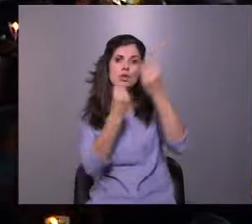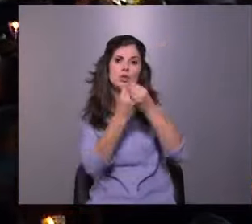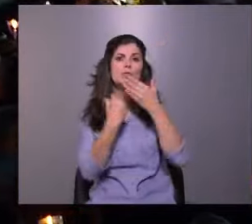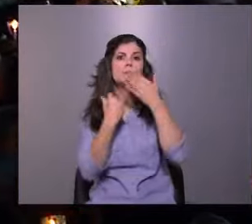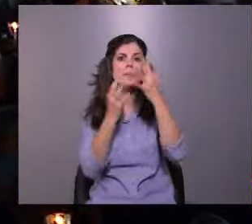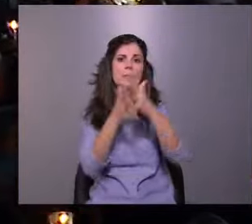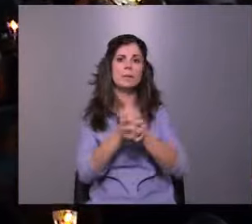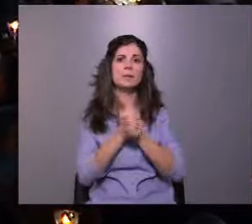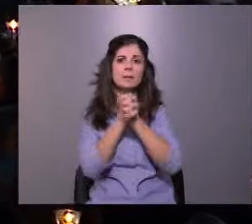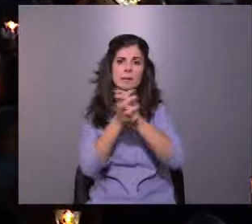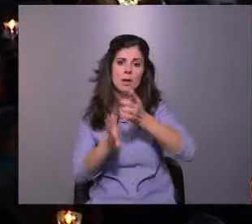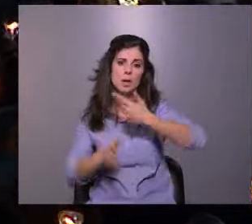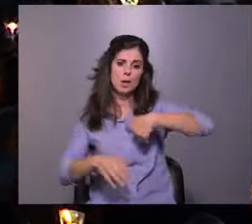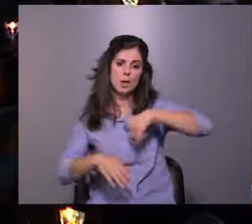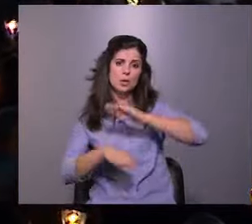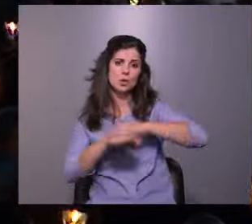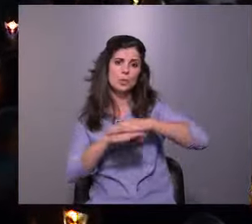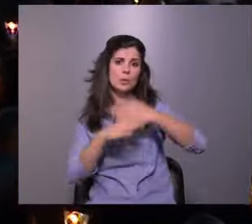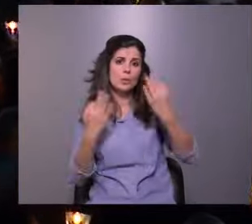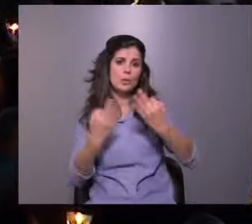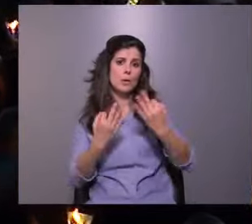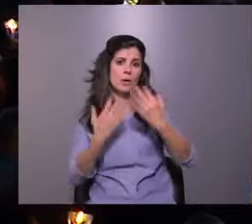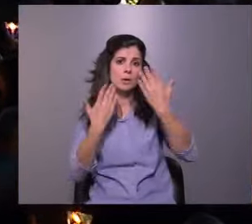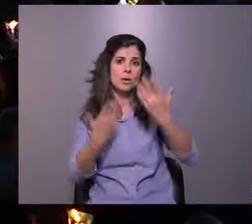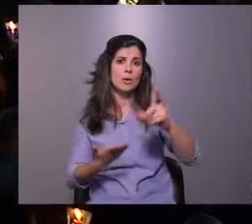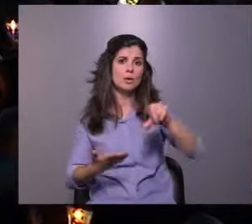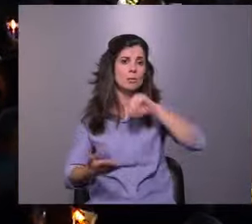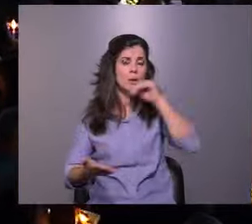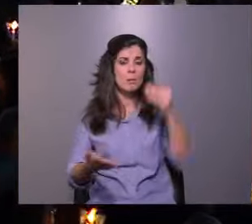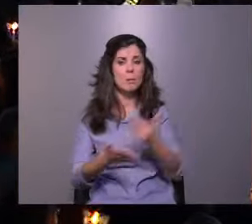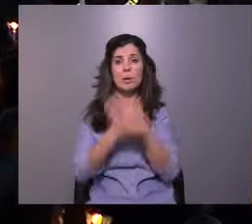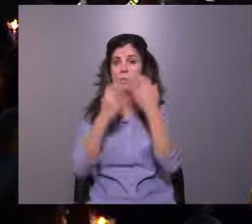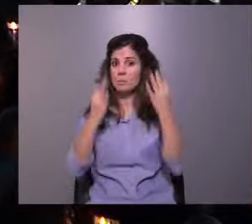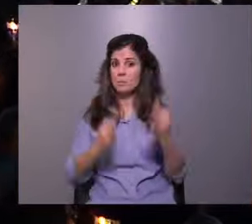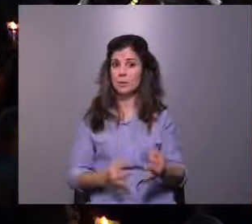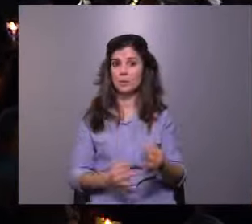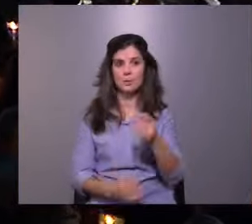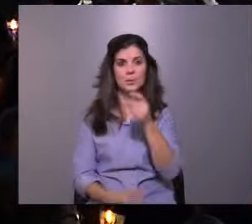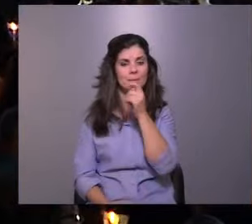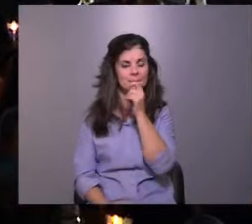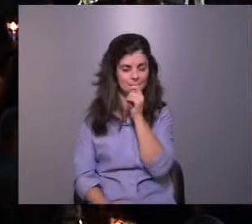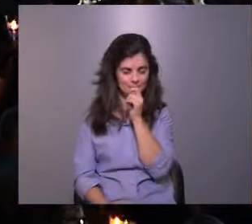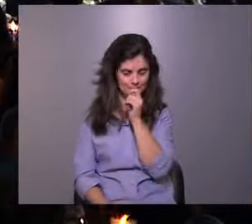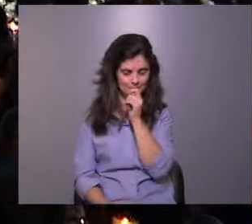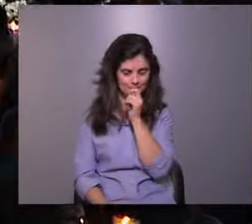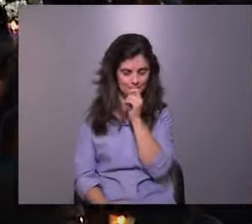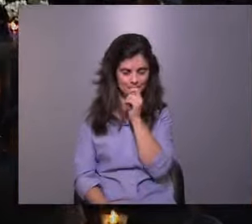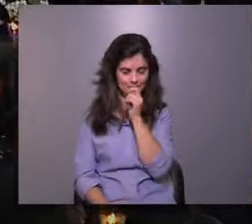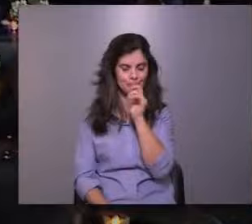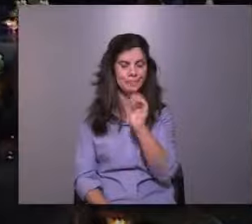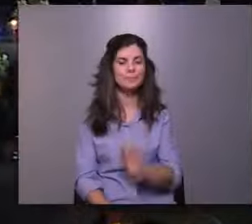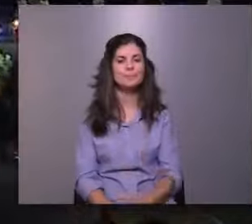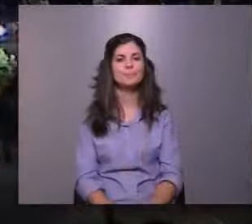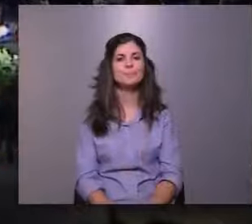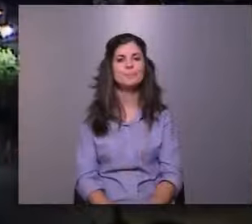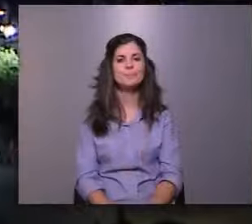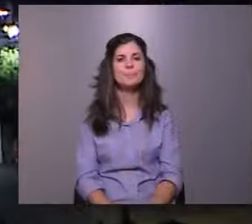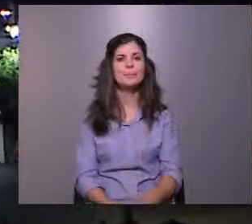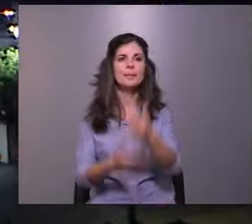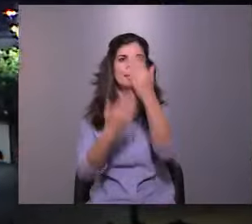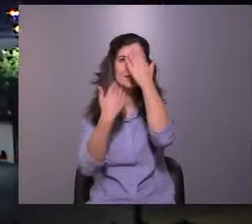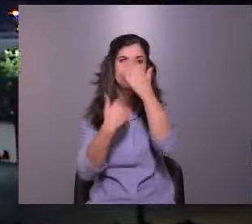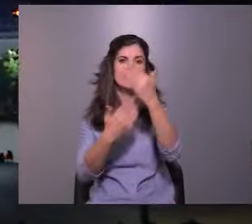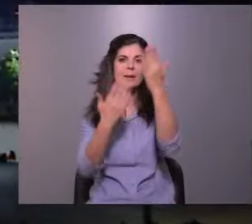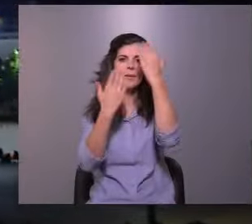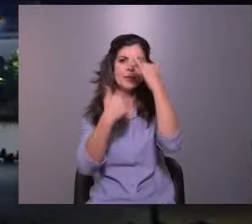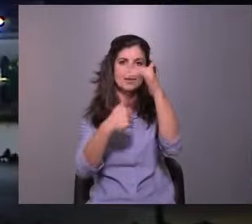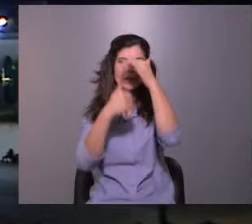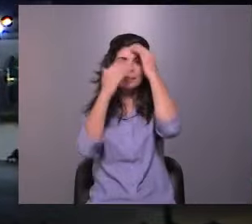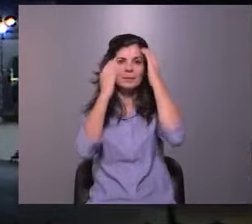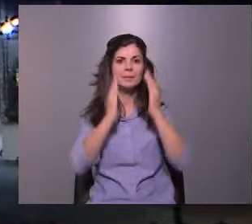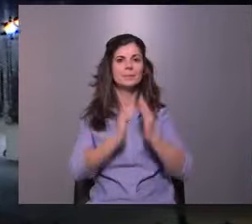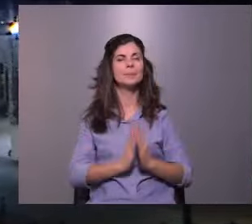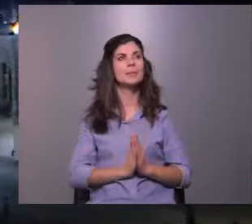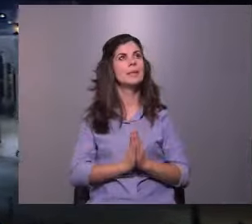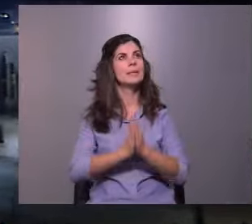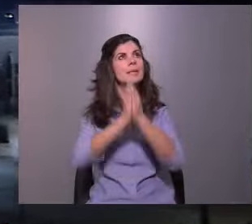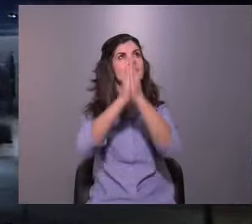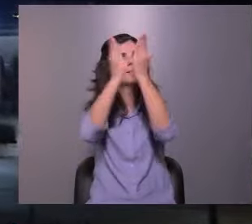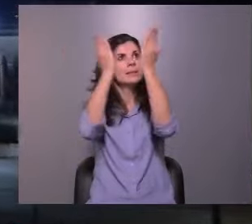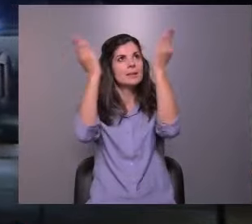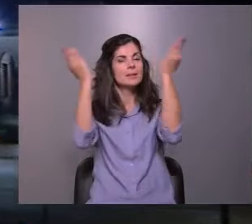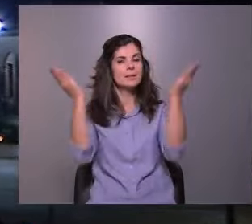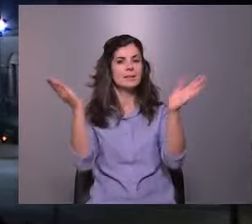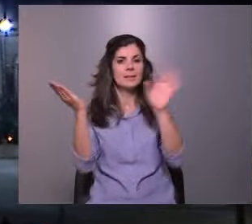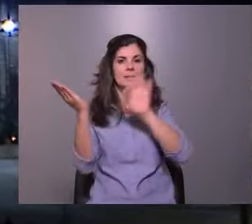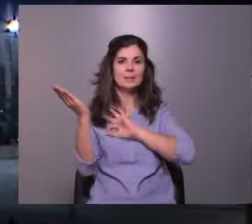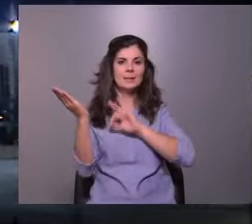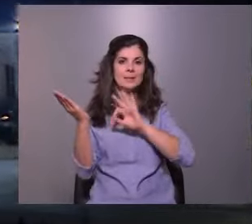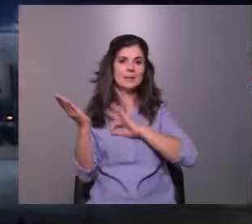Je vous salue, Marie, pleine de grâce. Le Seigneur est avec vous. Vous êtes bénie entre toutes les femmes, et Jésus, le